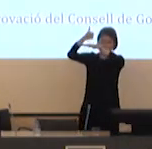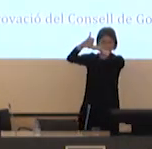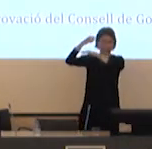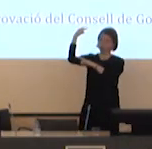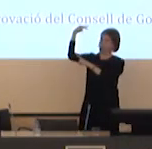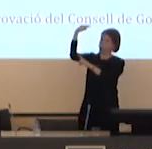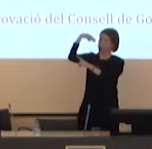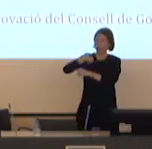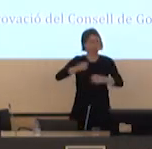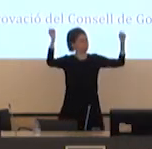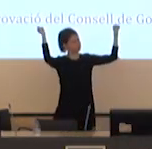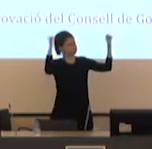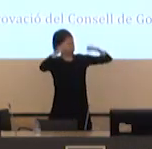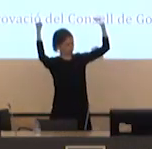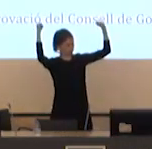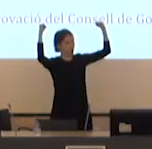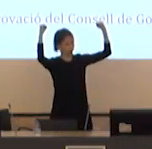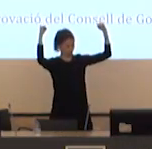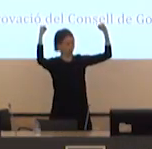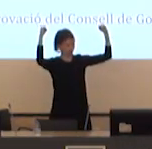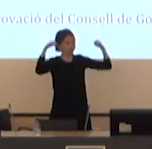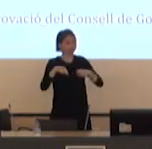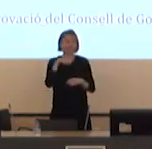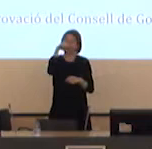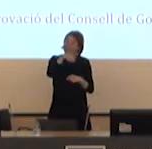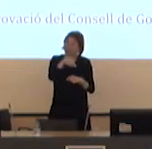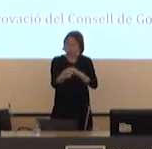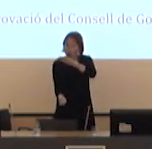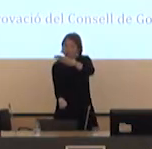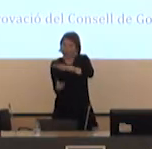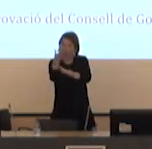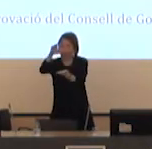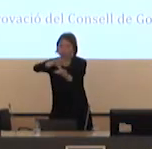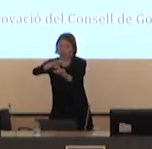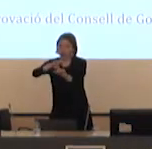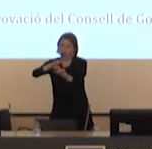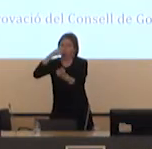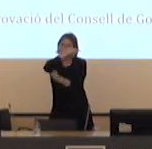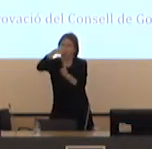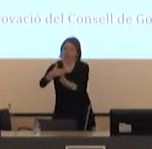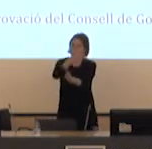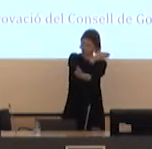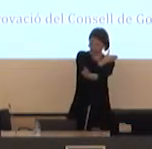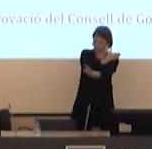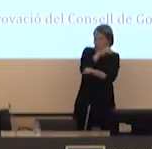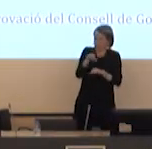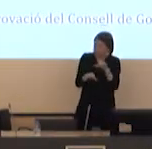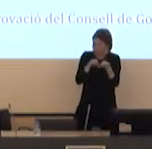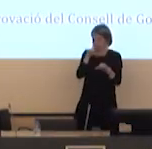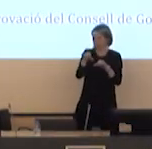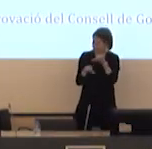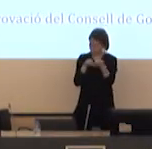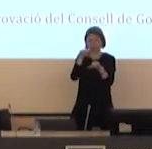Després, el Consell de Govern de la Pompeu Fabra va aprovar aquest curs, aquesta formació.